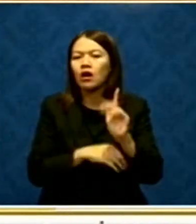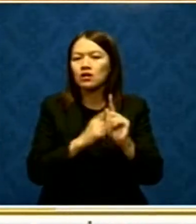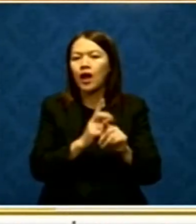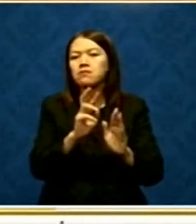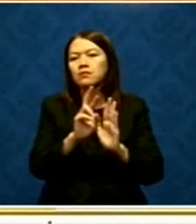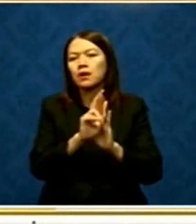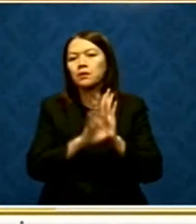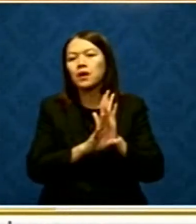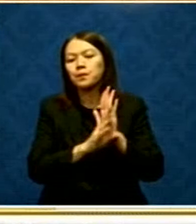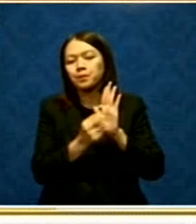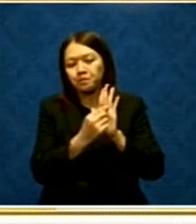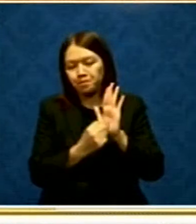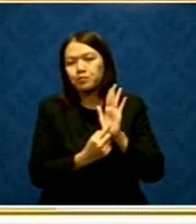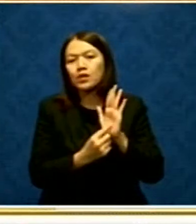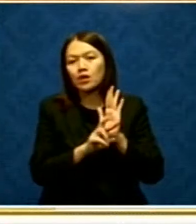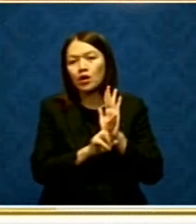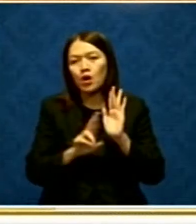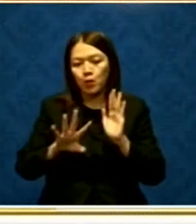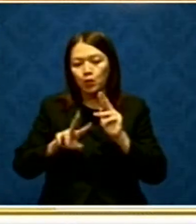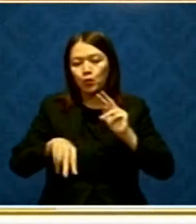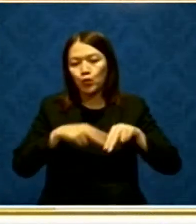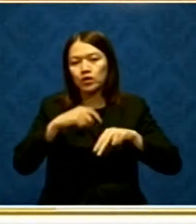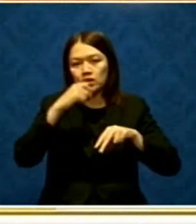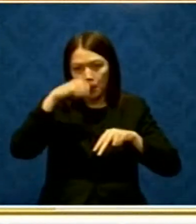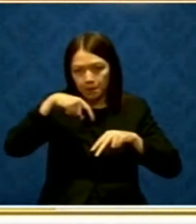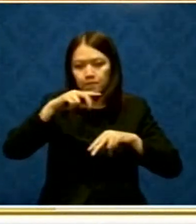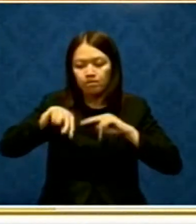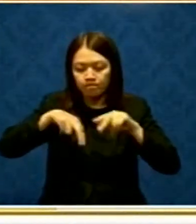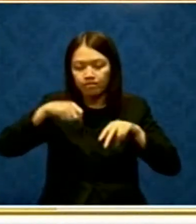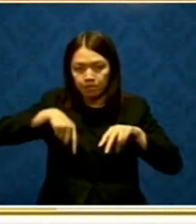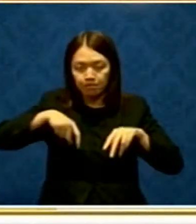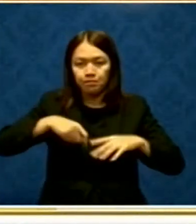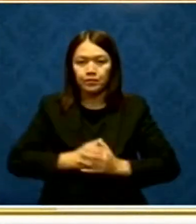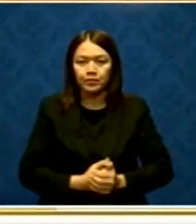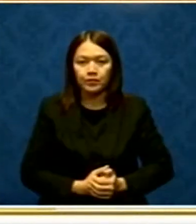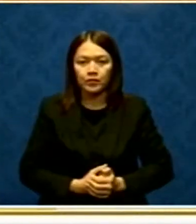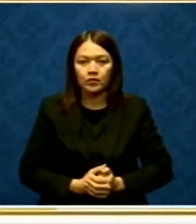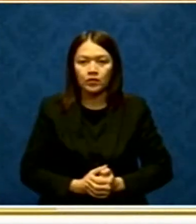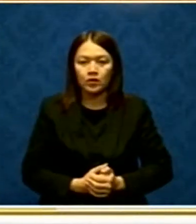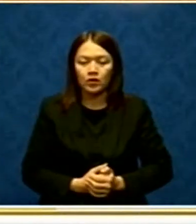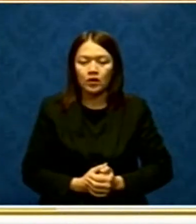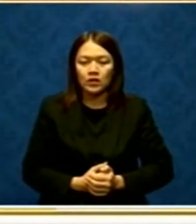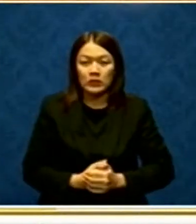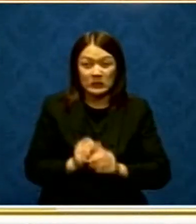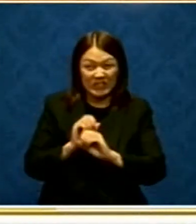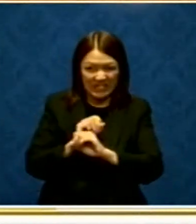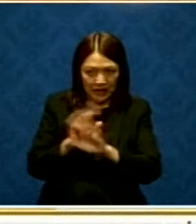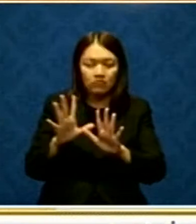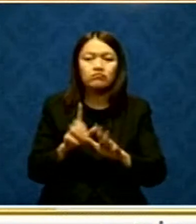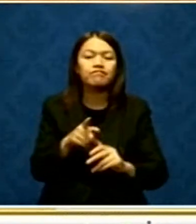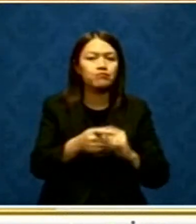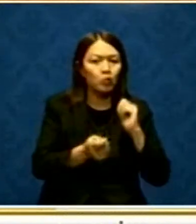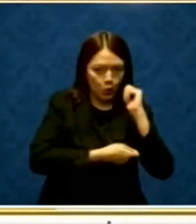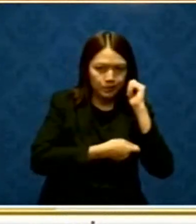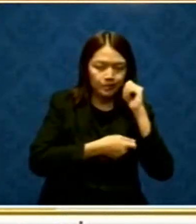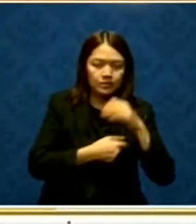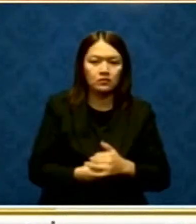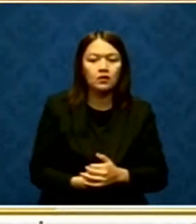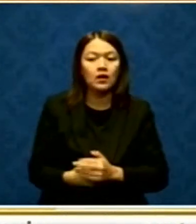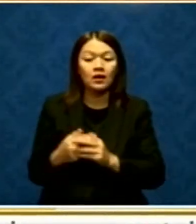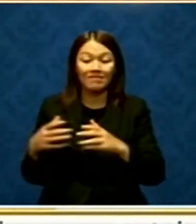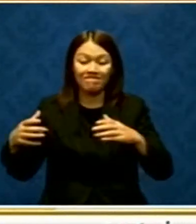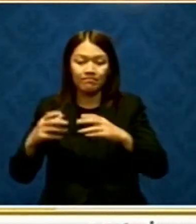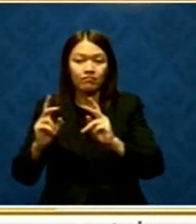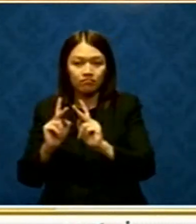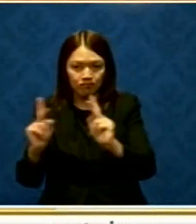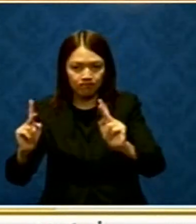เบียบระบบของเขาคือตรวจซ้ำอีกรอบเพื่อให้ชัดเจนก่อนที่จะลงโทษเขาก็ได้ตั้งกรรมการตรวจส